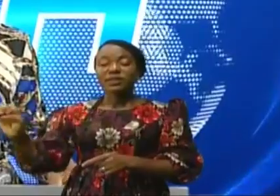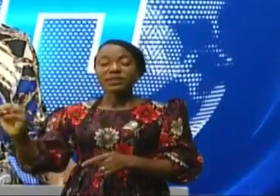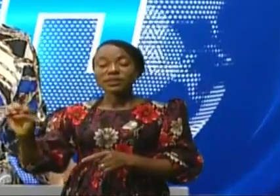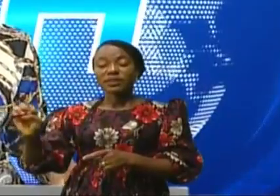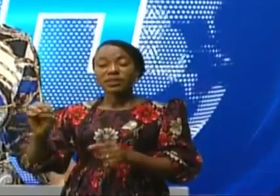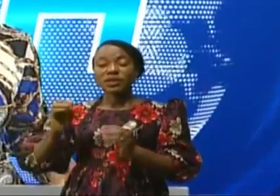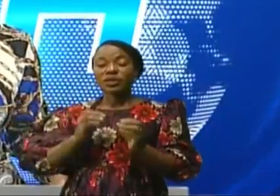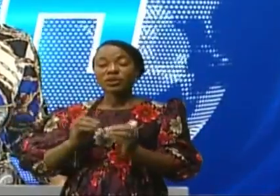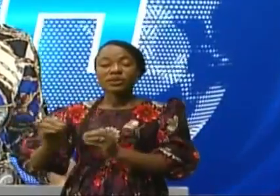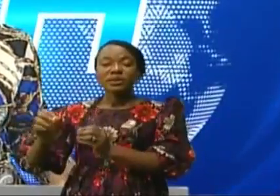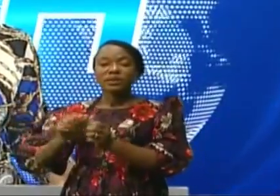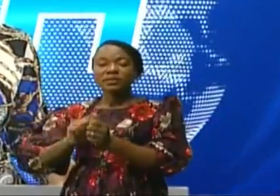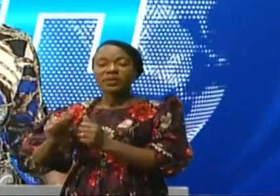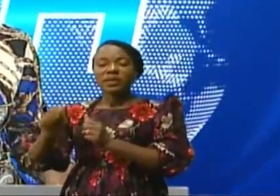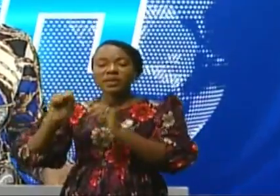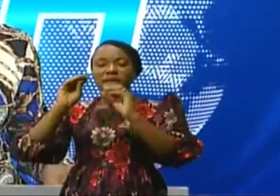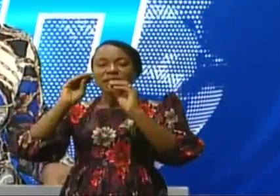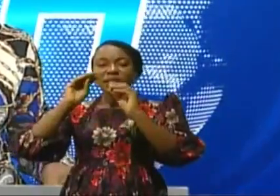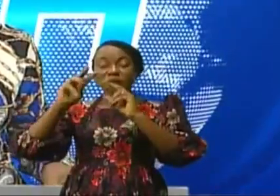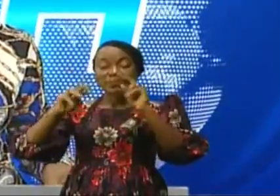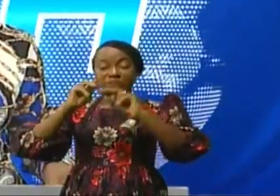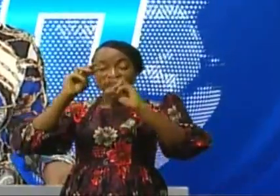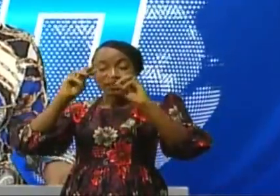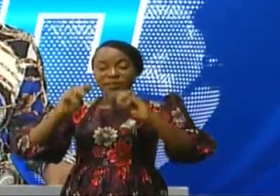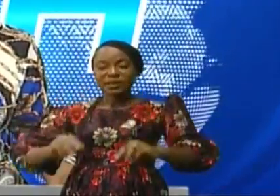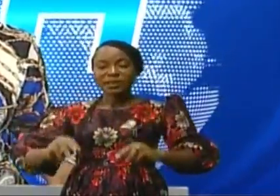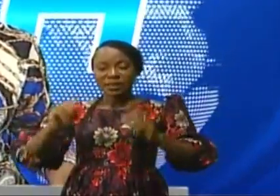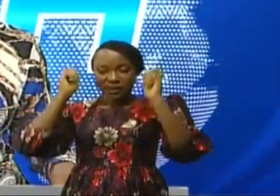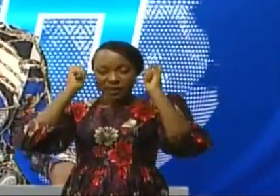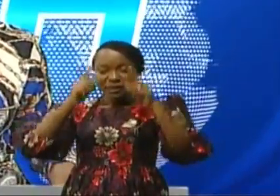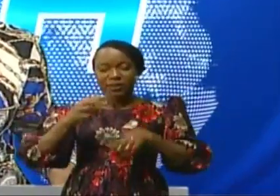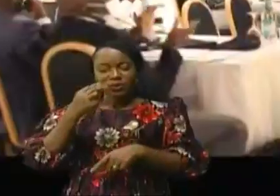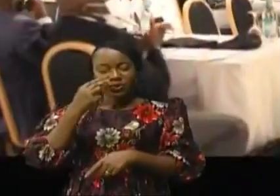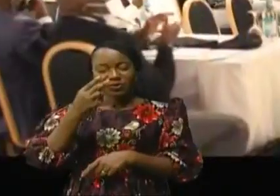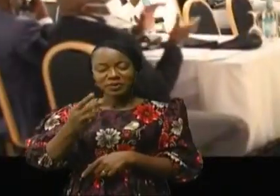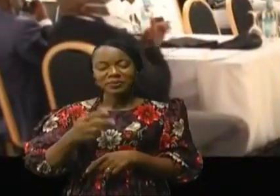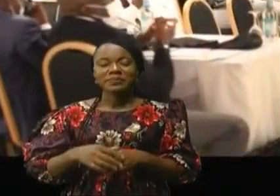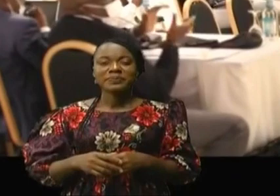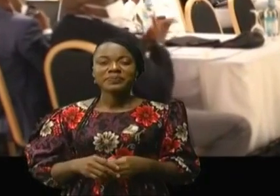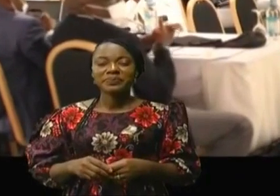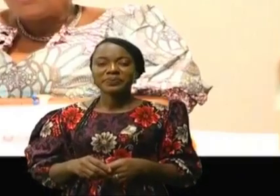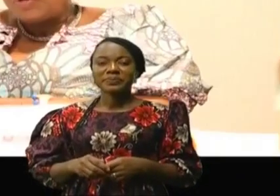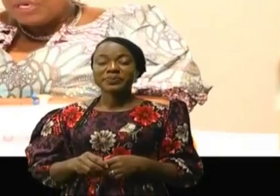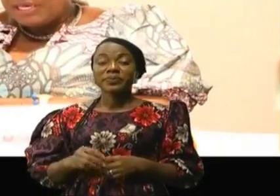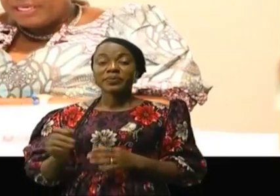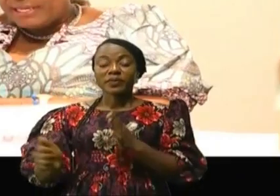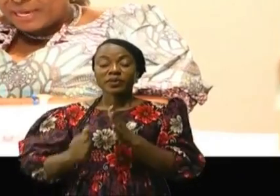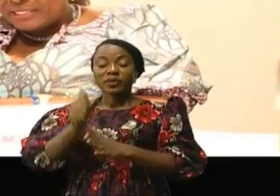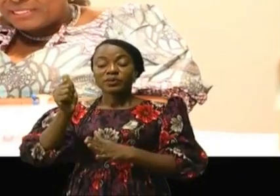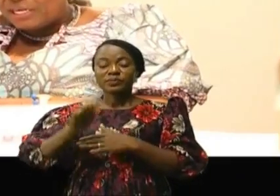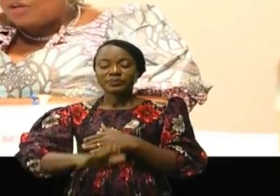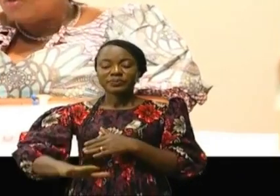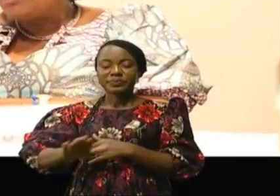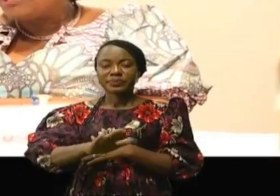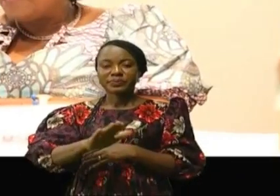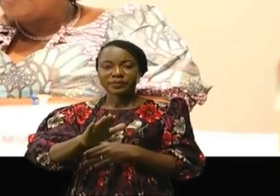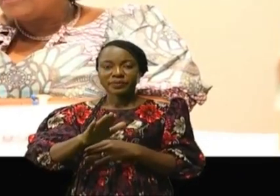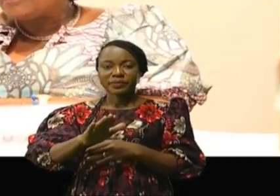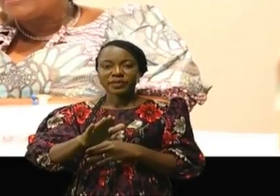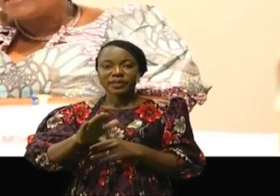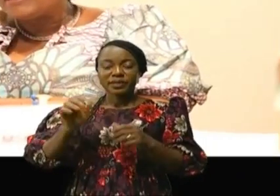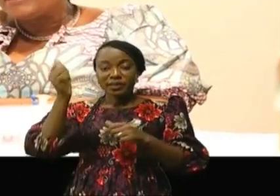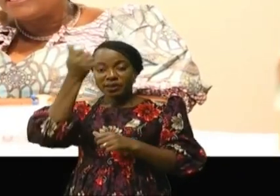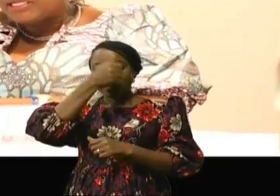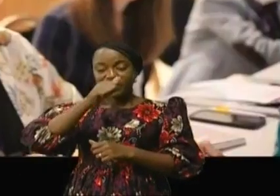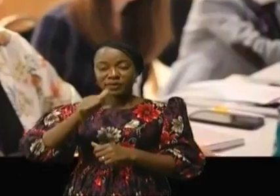ministère de l'UPST à Kinshasa. Chrissy Lenzo pour les Lomba nous en parle. 11 pays d'Afrique de l'Ouest et du Centre, dont